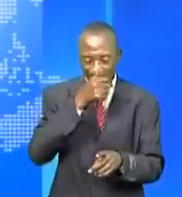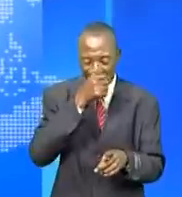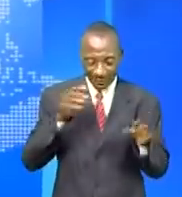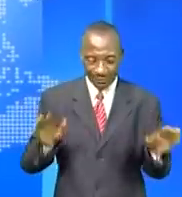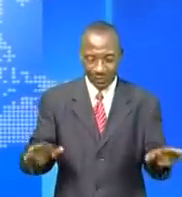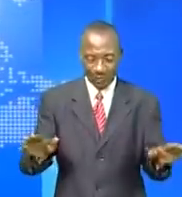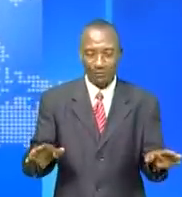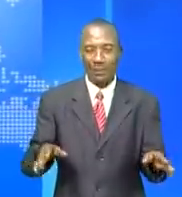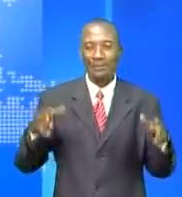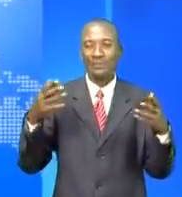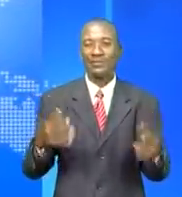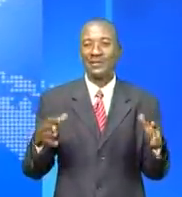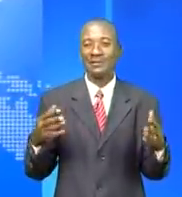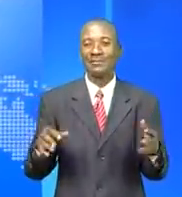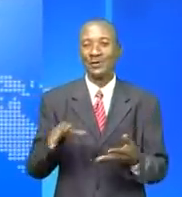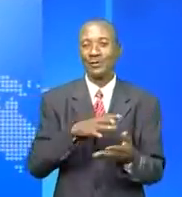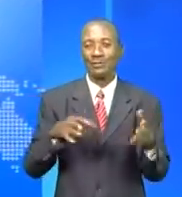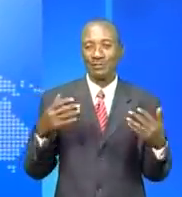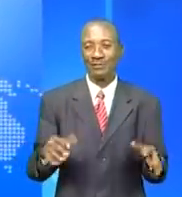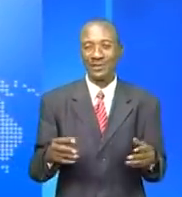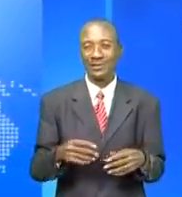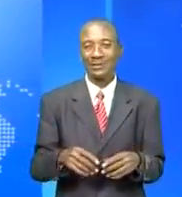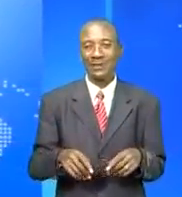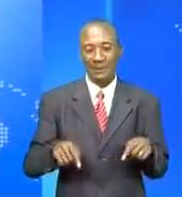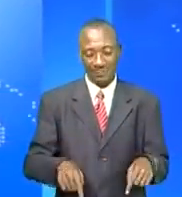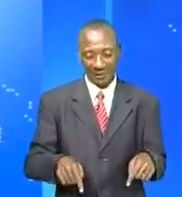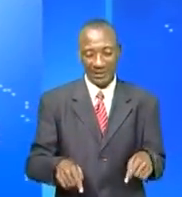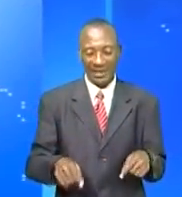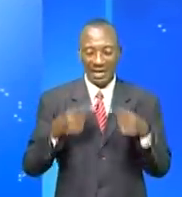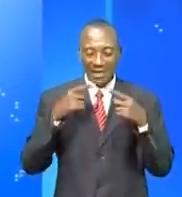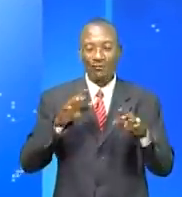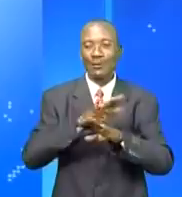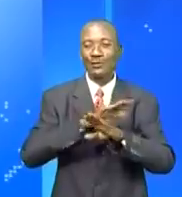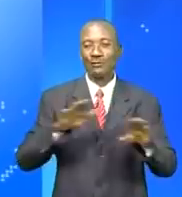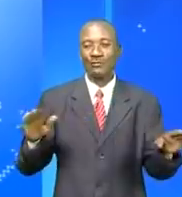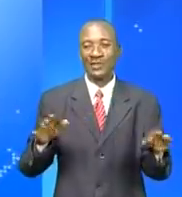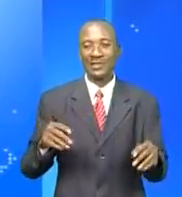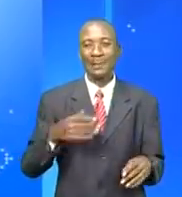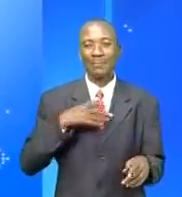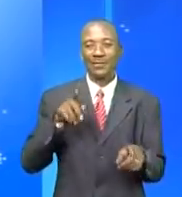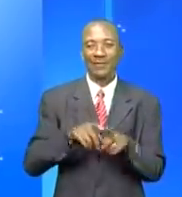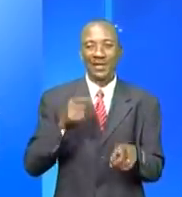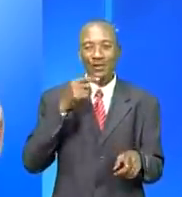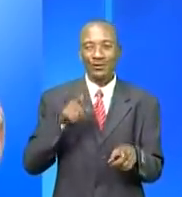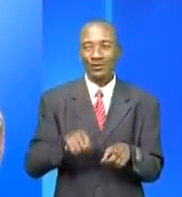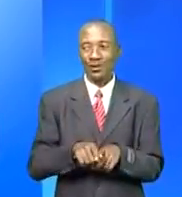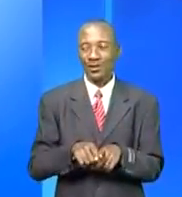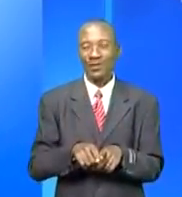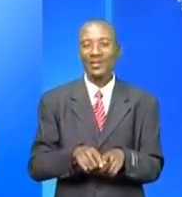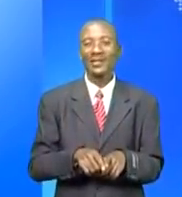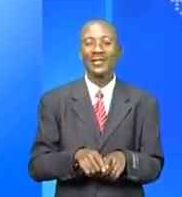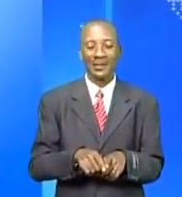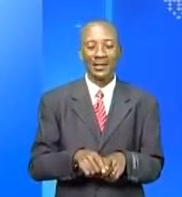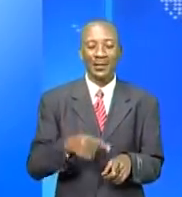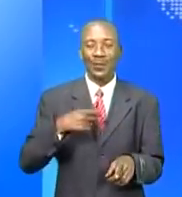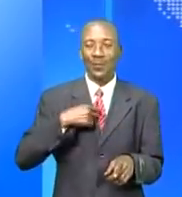que la clôture du mois de Ramadan ne s'est pas déroulé en toute quiétude. Mesdames et messieurs, c'est la fin de cette édition. Merci